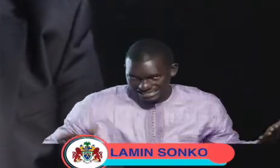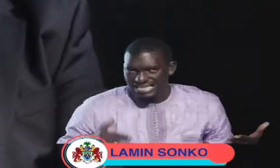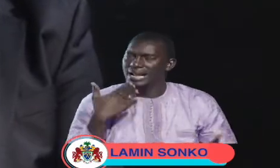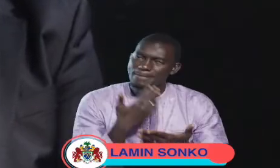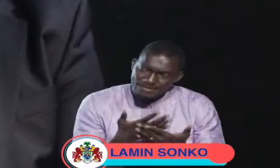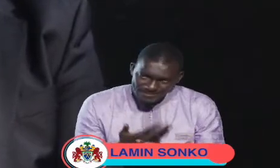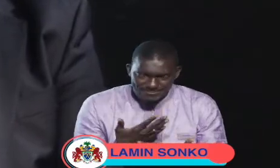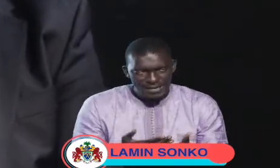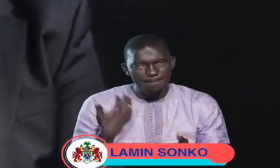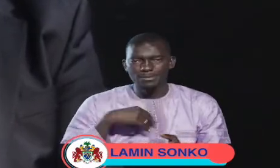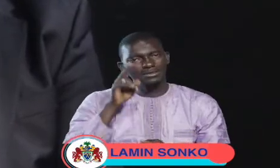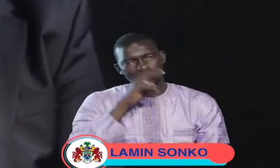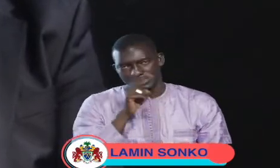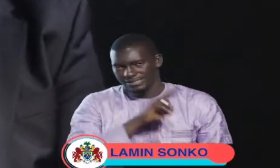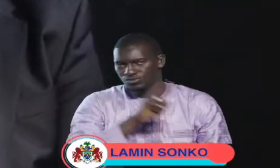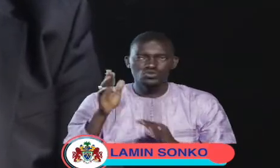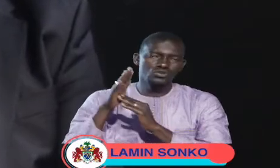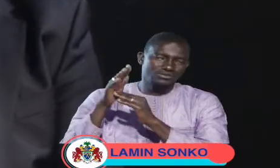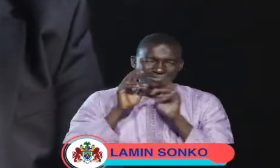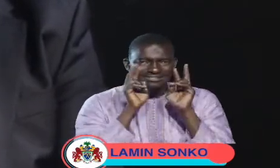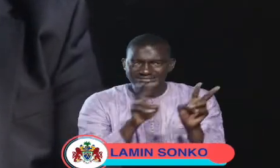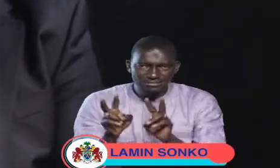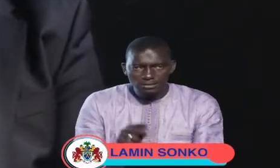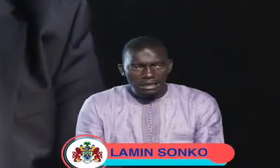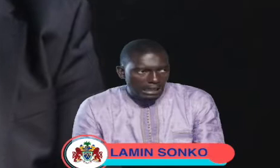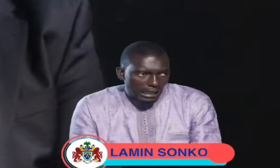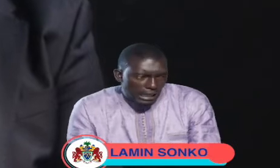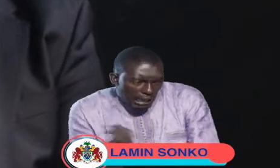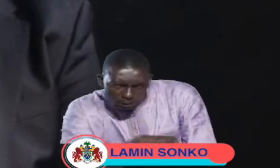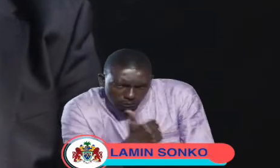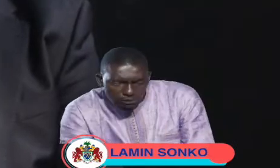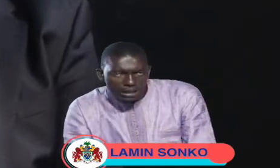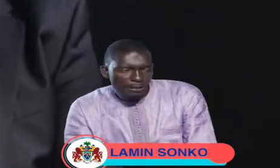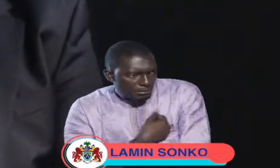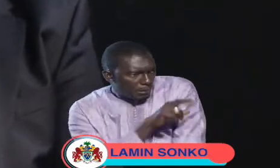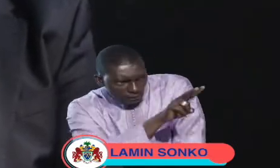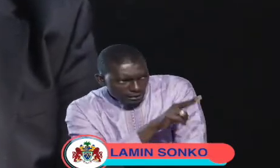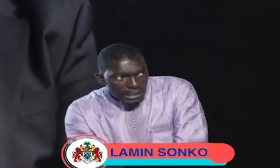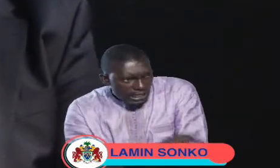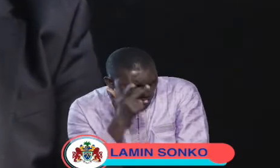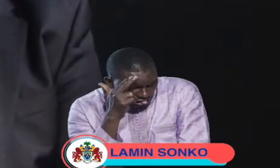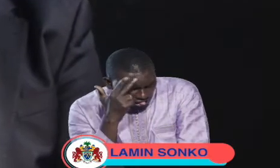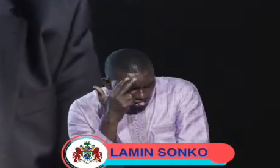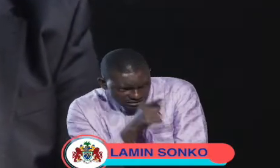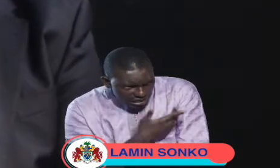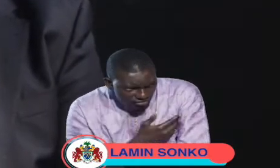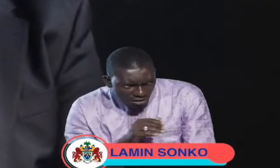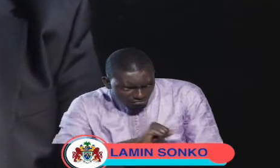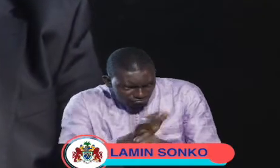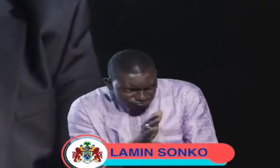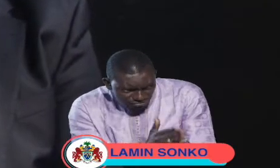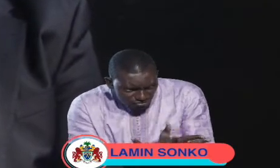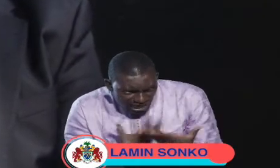té buñ len xol di lañ ci benen bot bo xamné diiw dafa am fièvre bi waruma jégué ni mom kepp ko